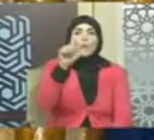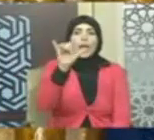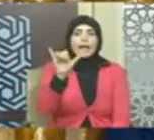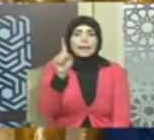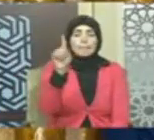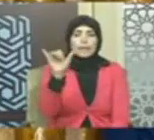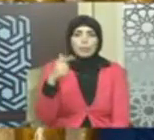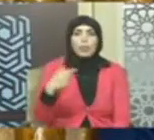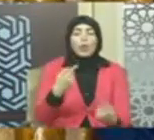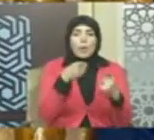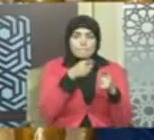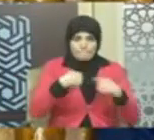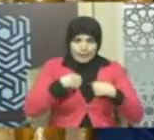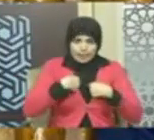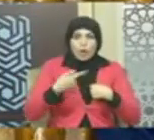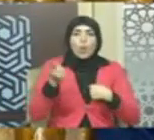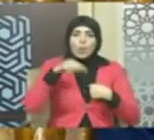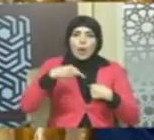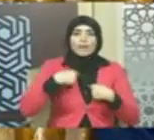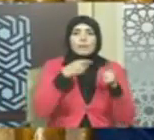جليبيب مني وأنا منه،